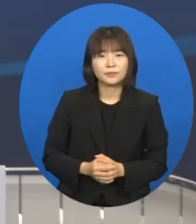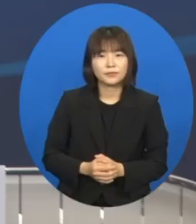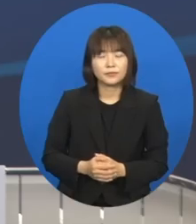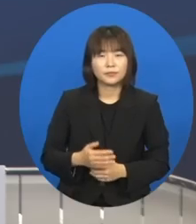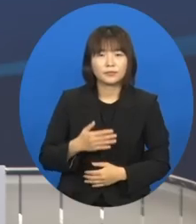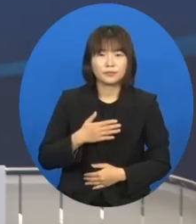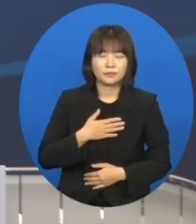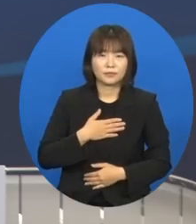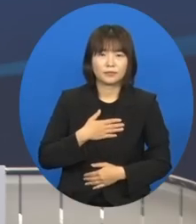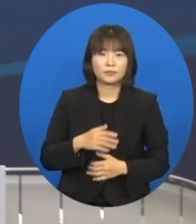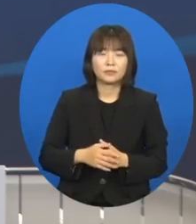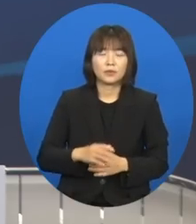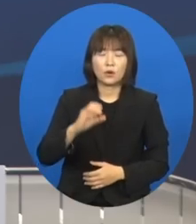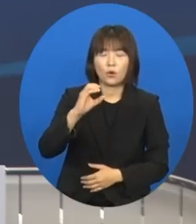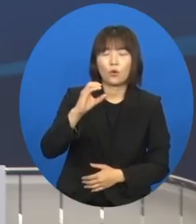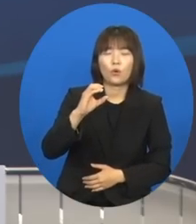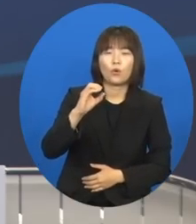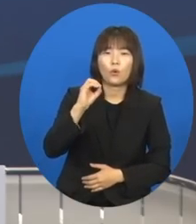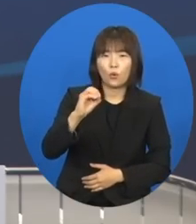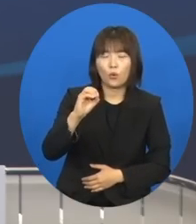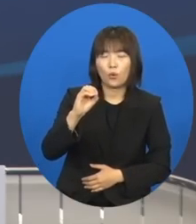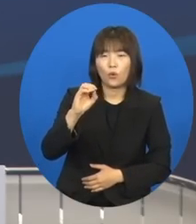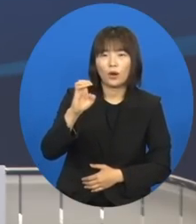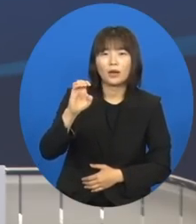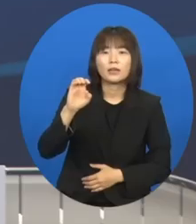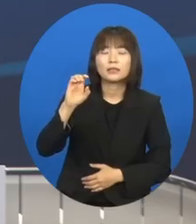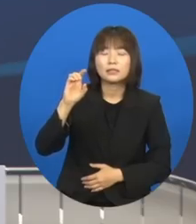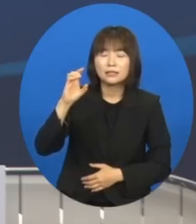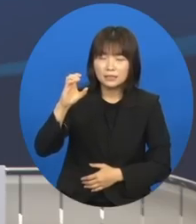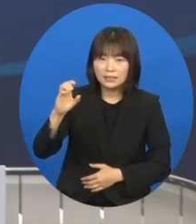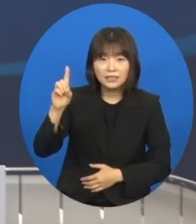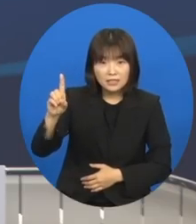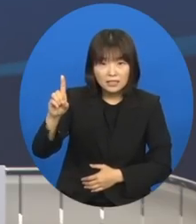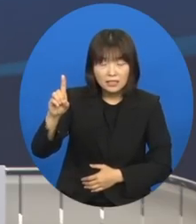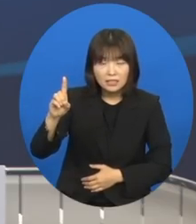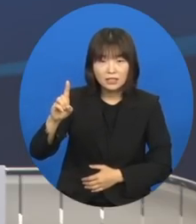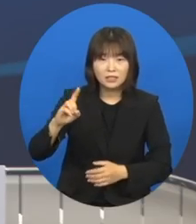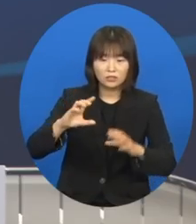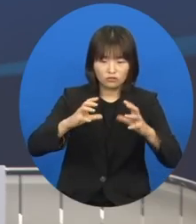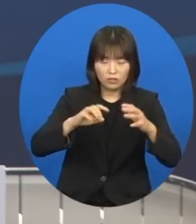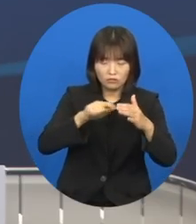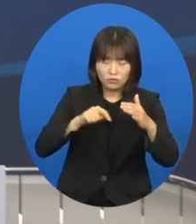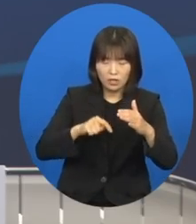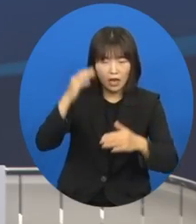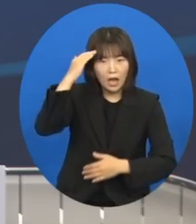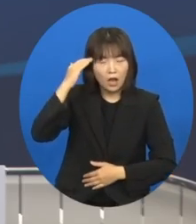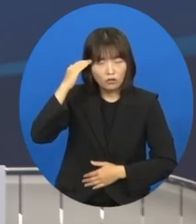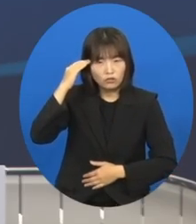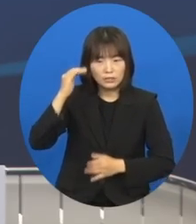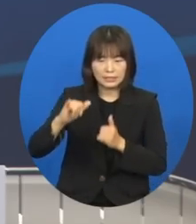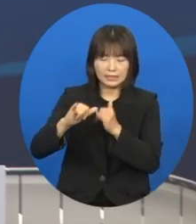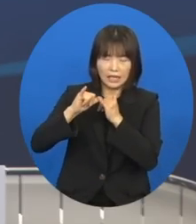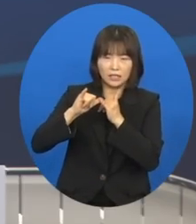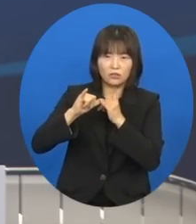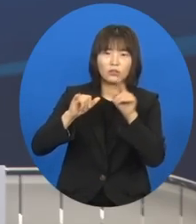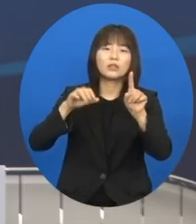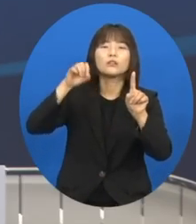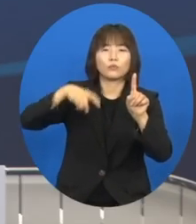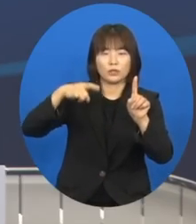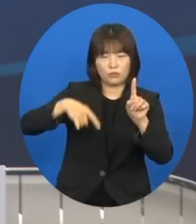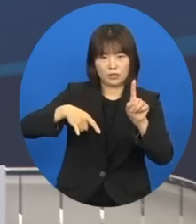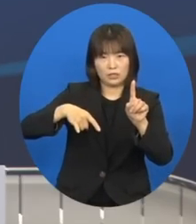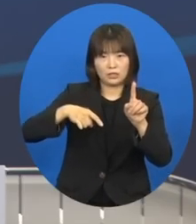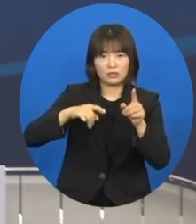OECD 국가 중에서 우리나라가 전 세계에서 자살률이 1위입니다. 그래서 제가 그 얘기를 단위에서 할